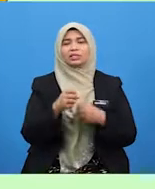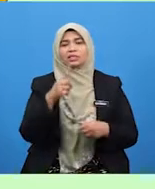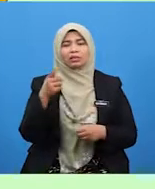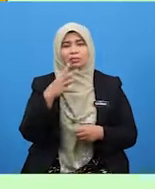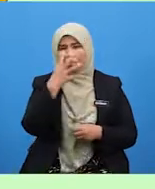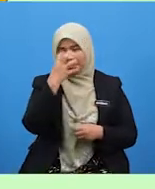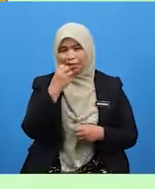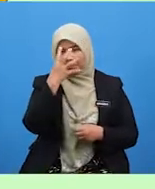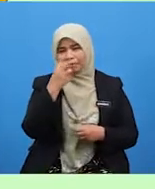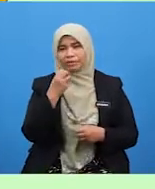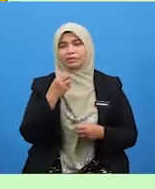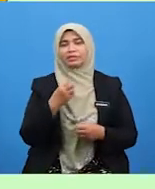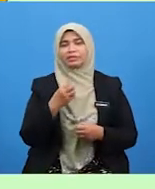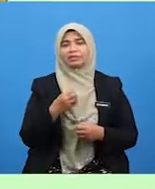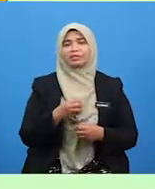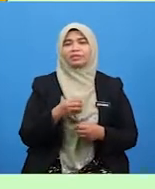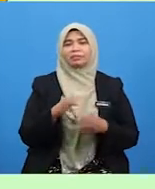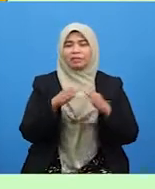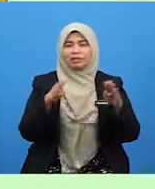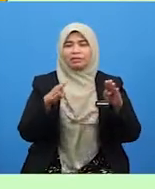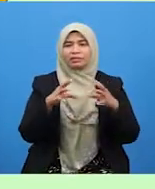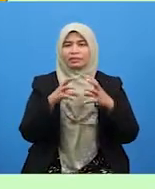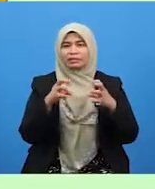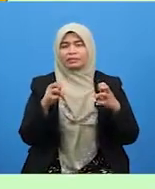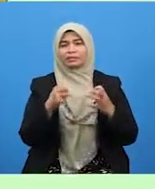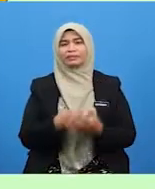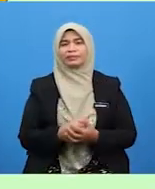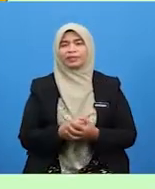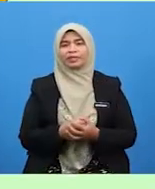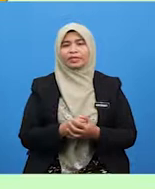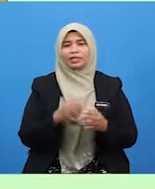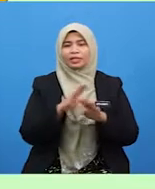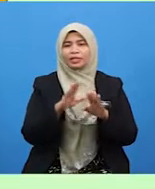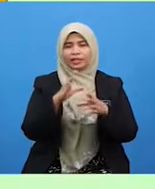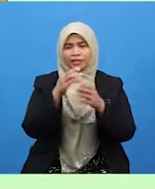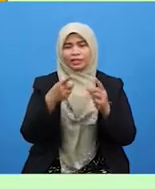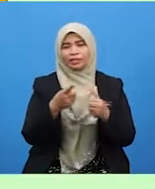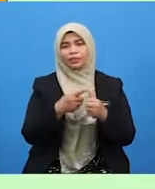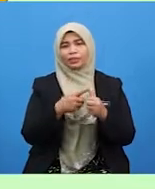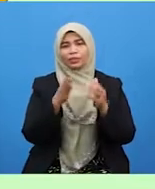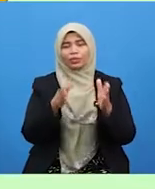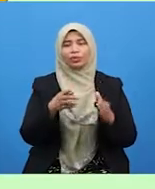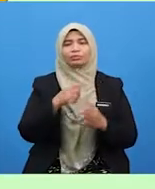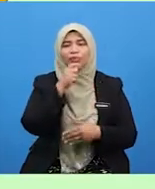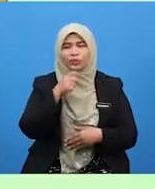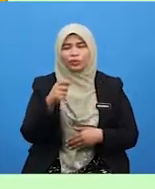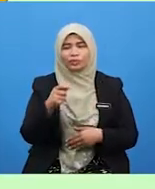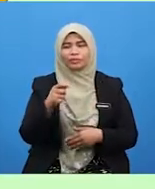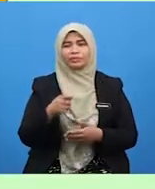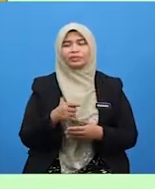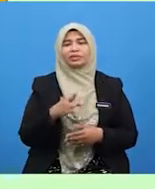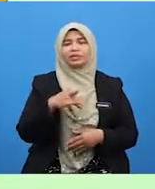asyik marah-marah, berbahasa kasar, tidak mendahulukan orang yang tua,